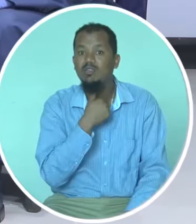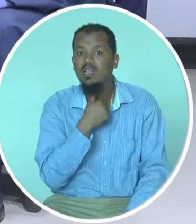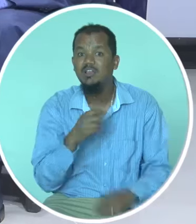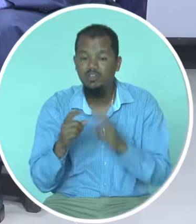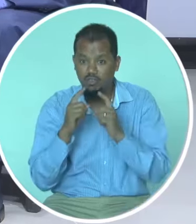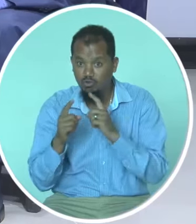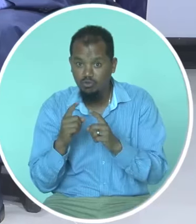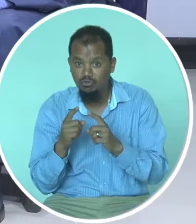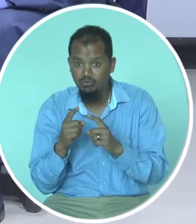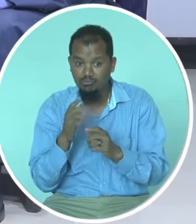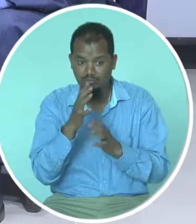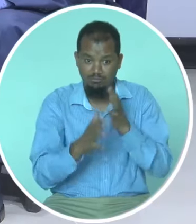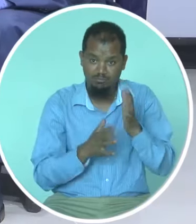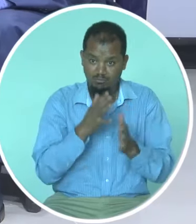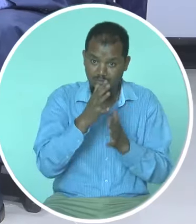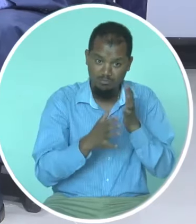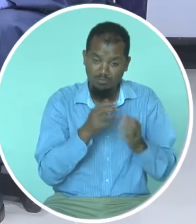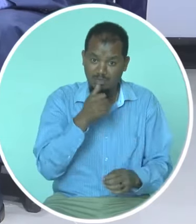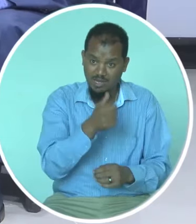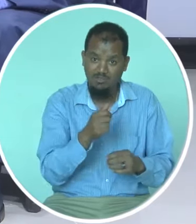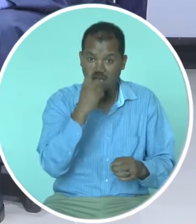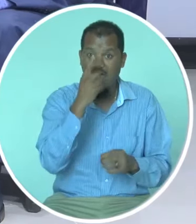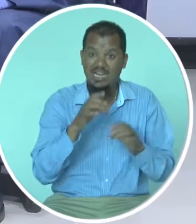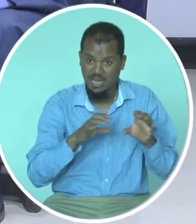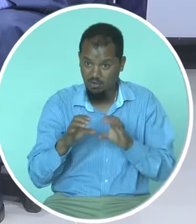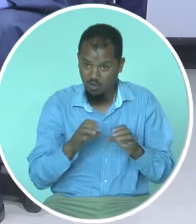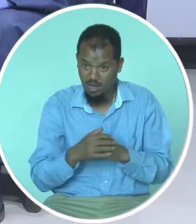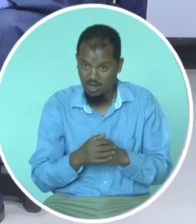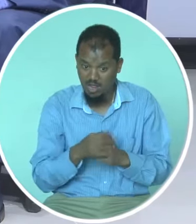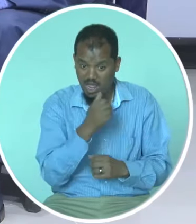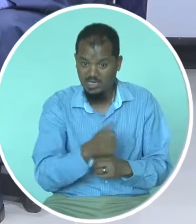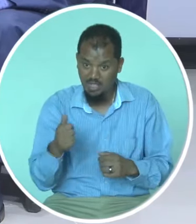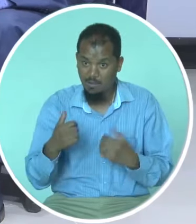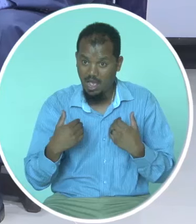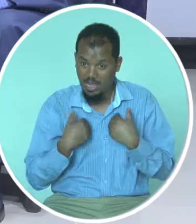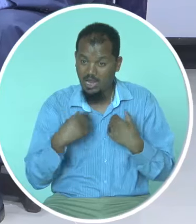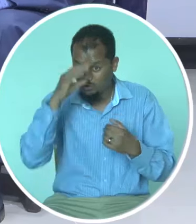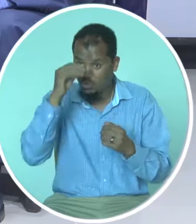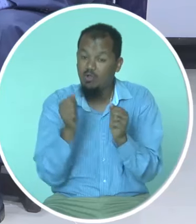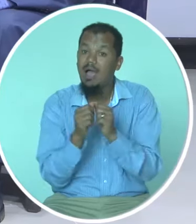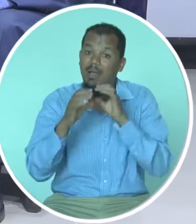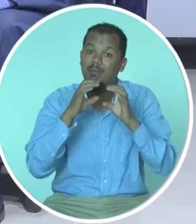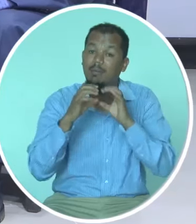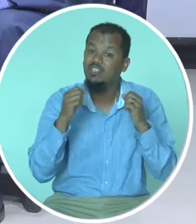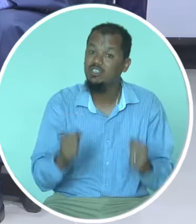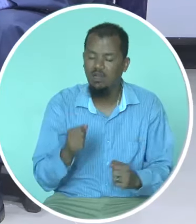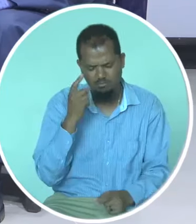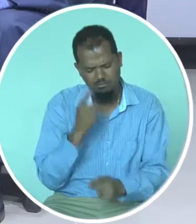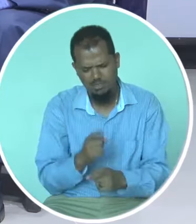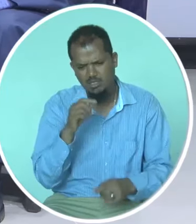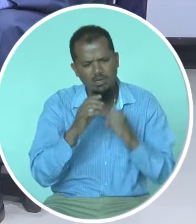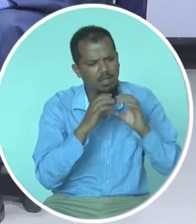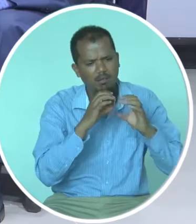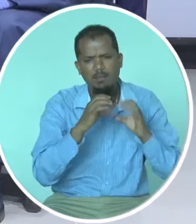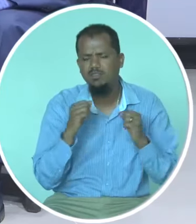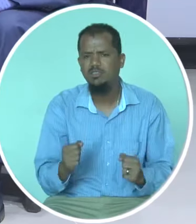ميقلتو نقروتشم ملكتو براسو عن دادر قول زي عدي سببا لاي كالو سوغال مقباباتي چلال فتكي كل